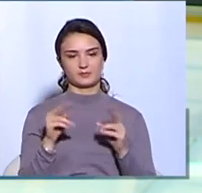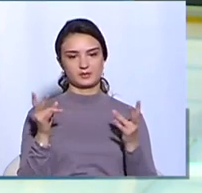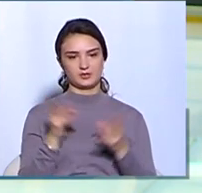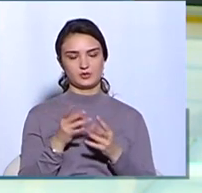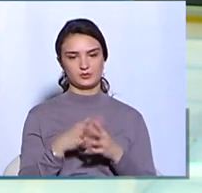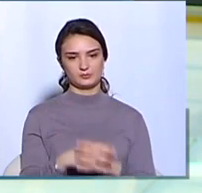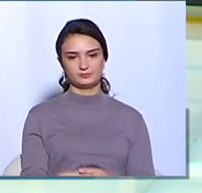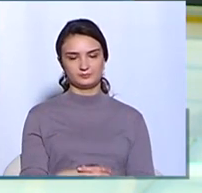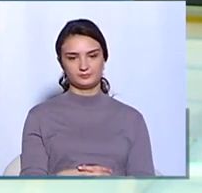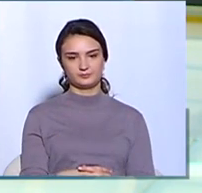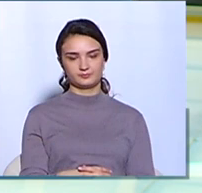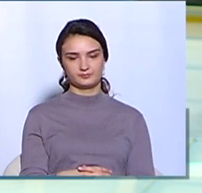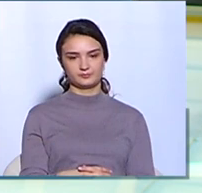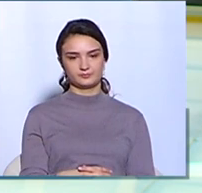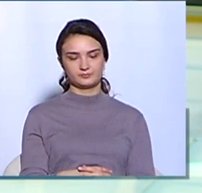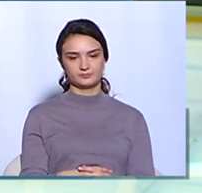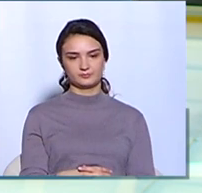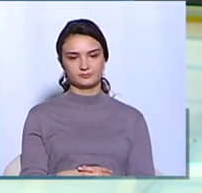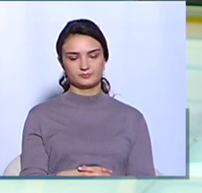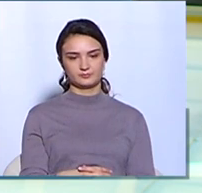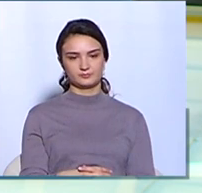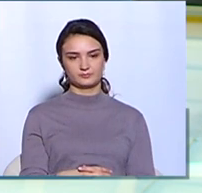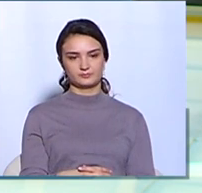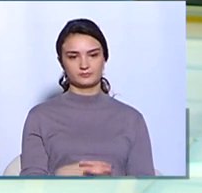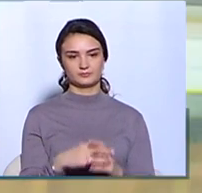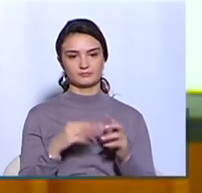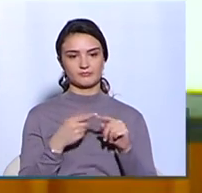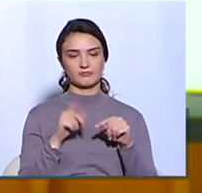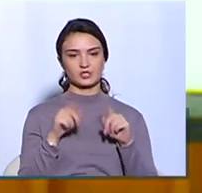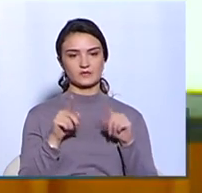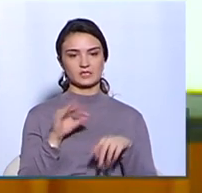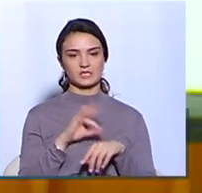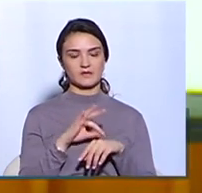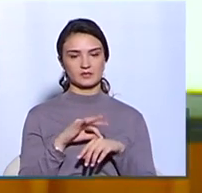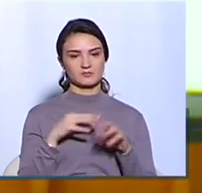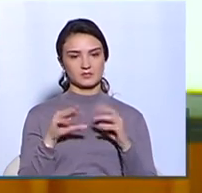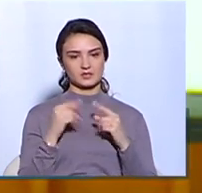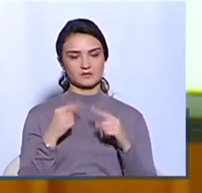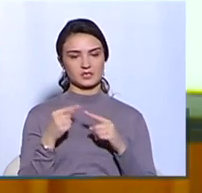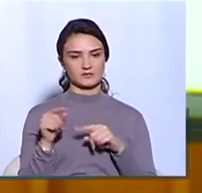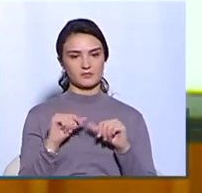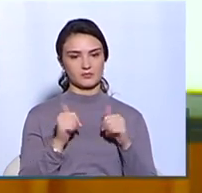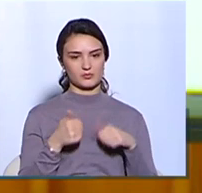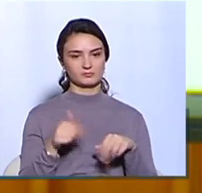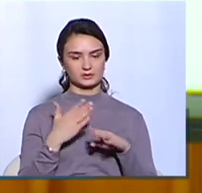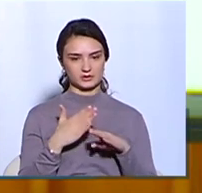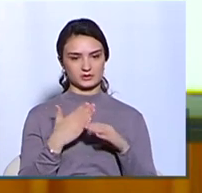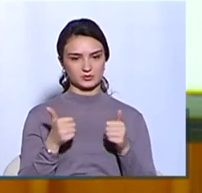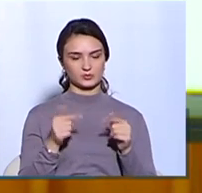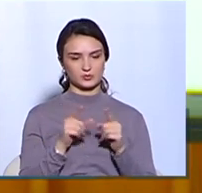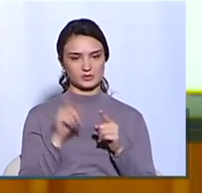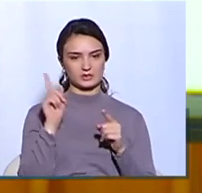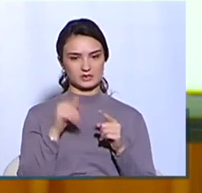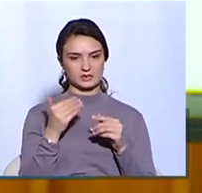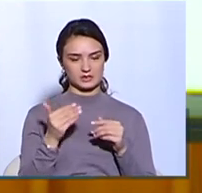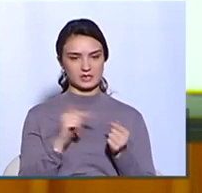გამოიჩინონ ამ იშვიათი დაავადებების მიმართ. ახლა იშვიათი დაავადებები სხვადასხვა ტიპის არის, ესე იგი როგორც იცით,